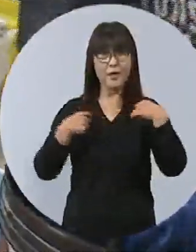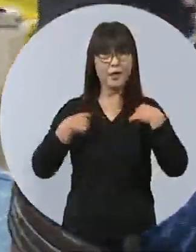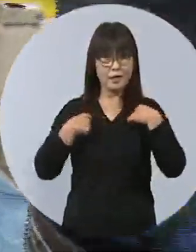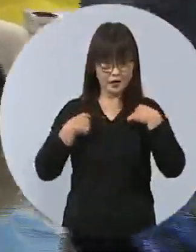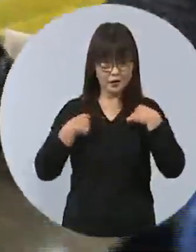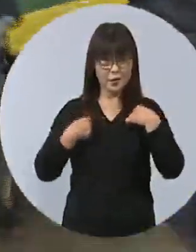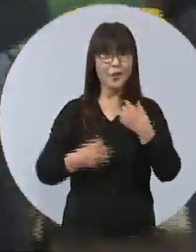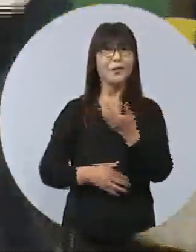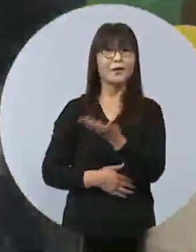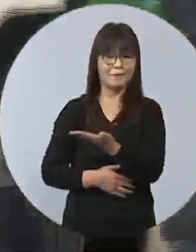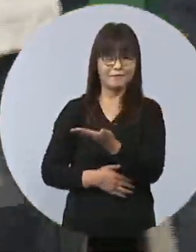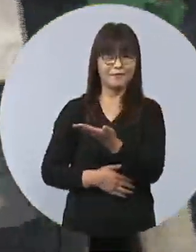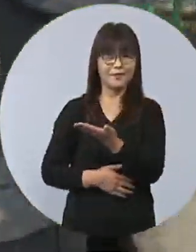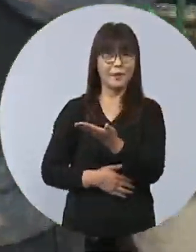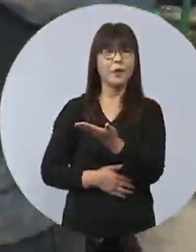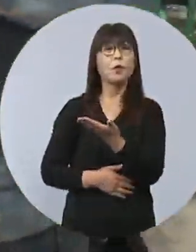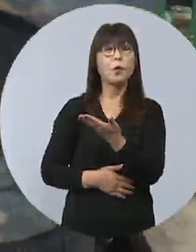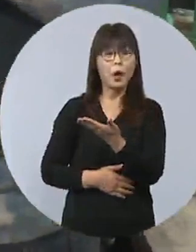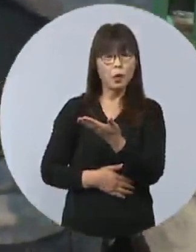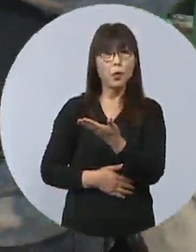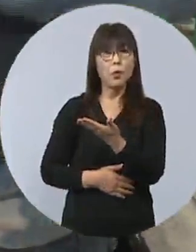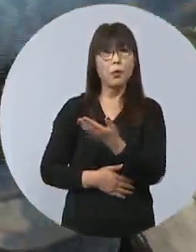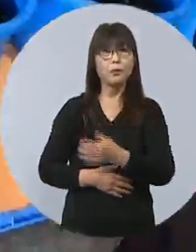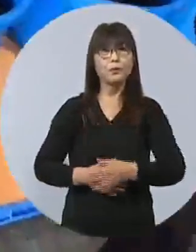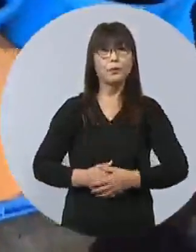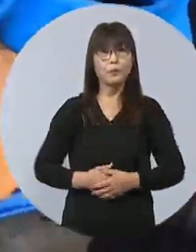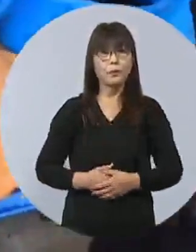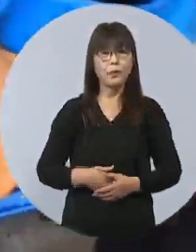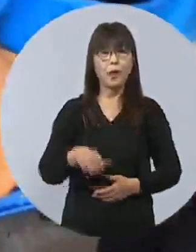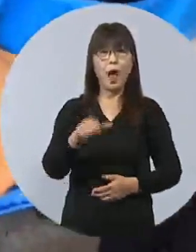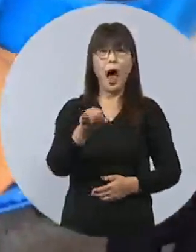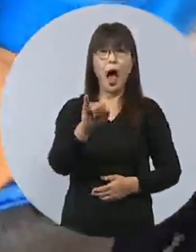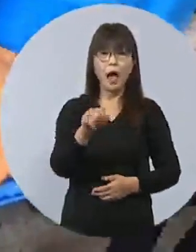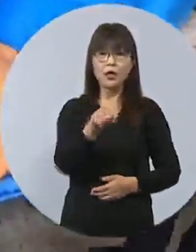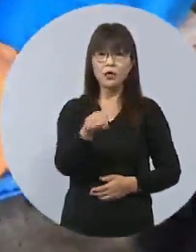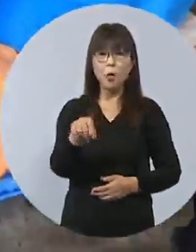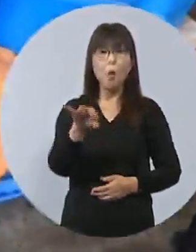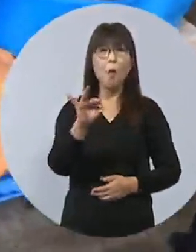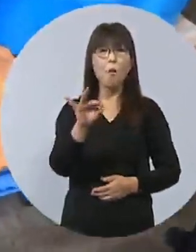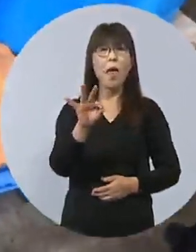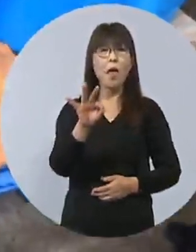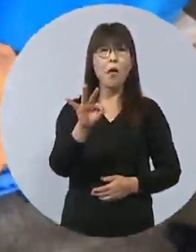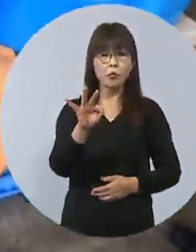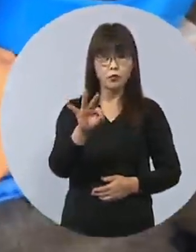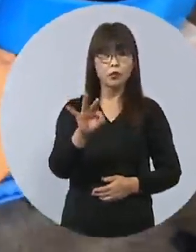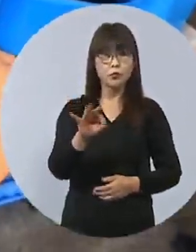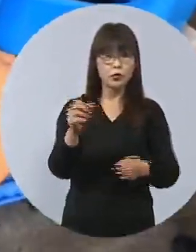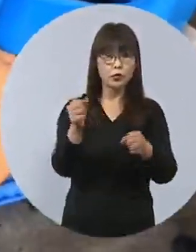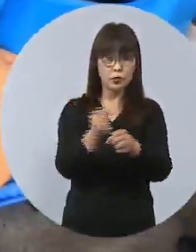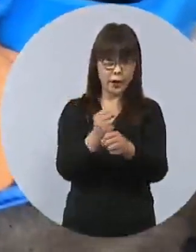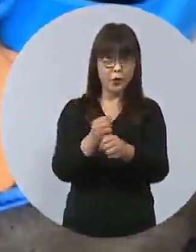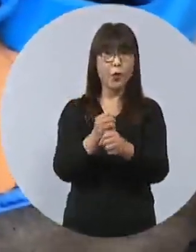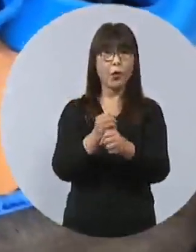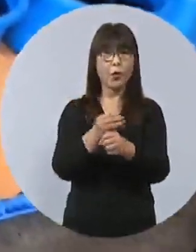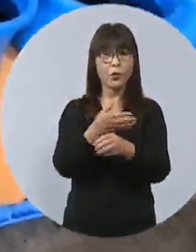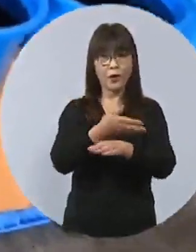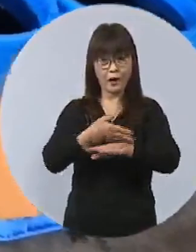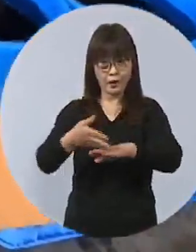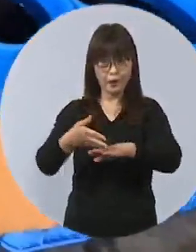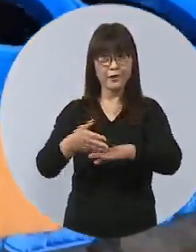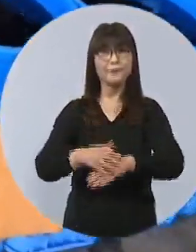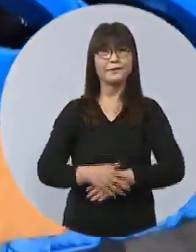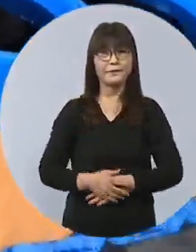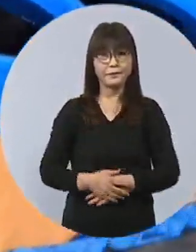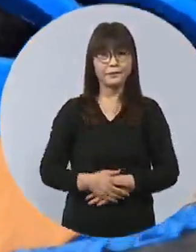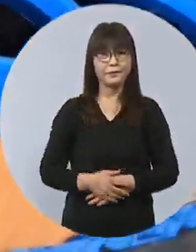ティ、藤沢シティプロジェクトのシャツ、 はいはい、 それを藍染めをしてるっていう作業になります。 もともとこういうデザインの T